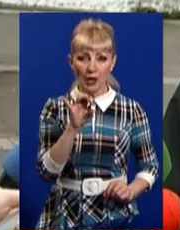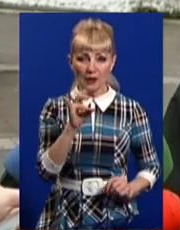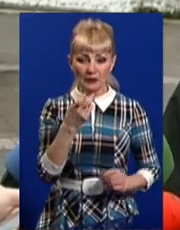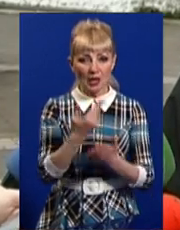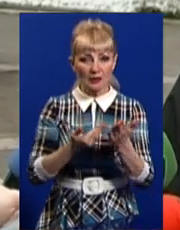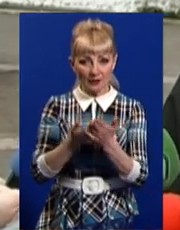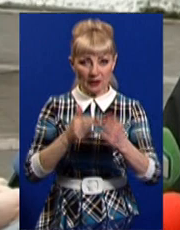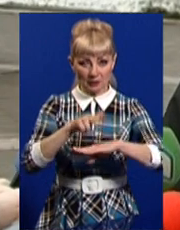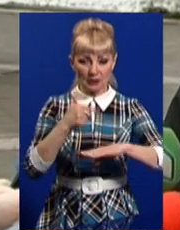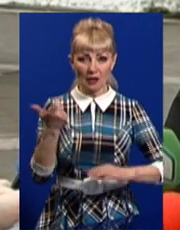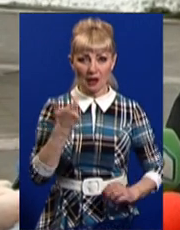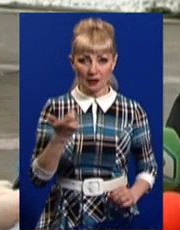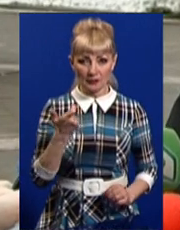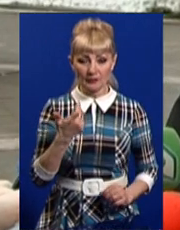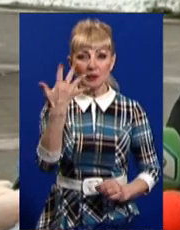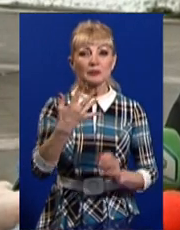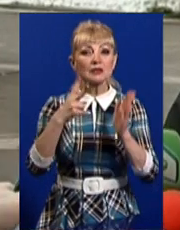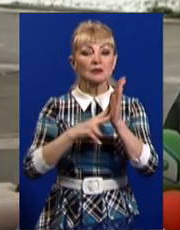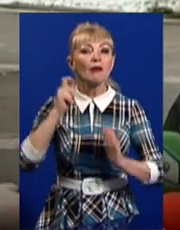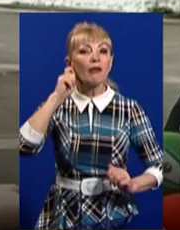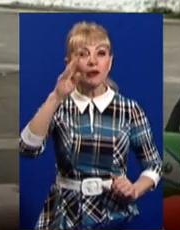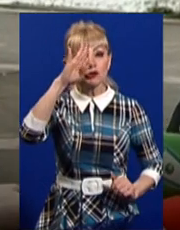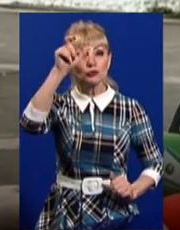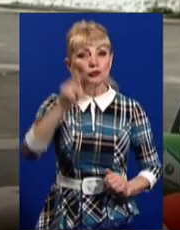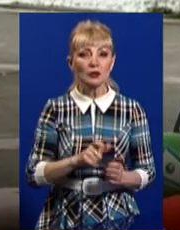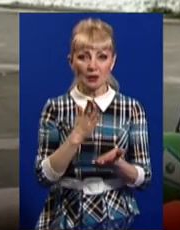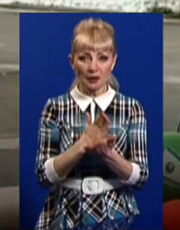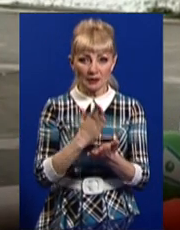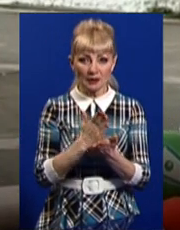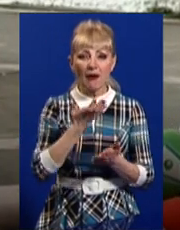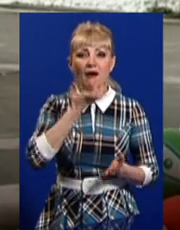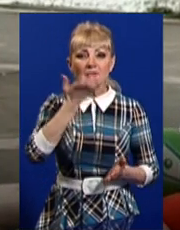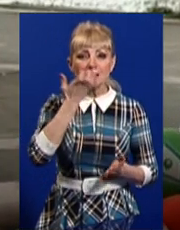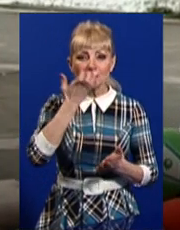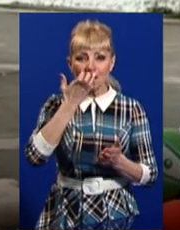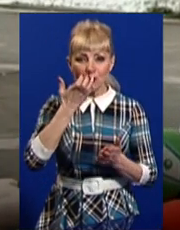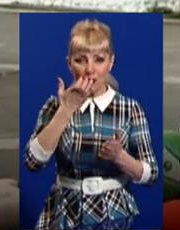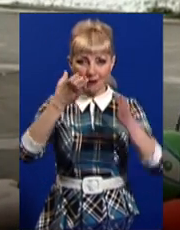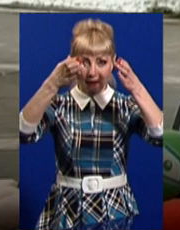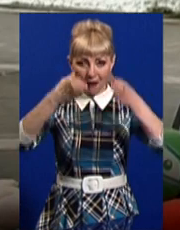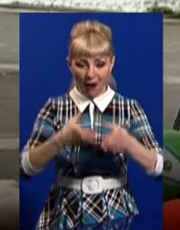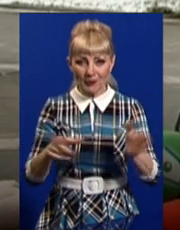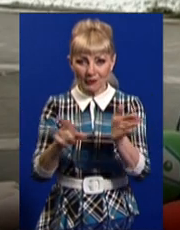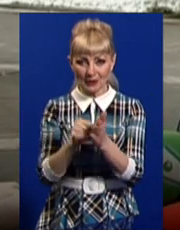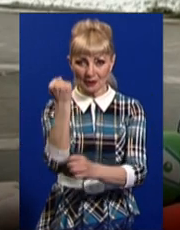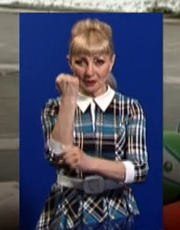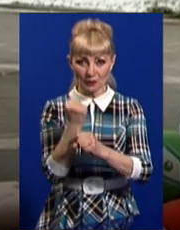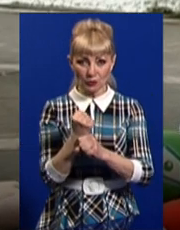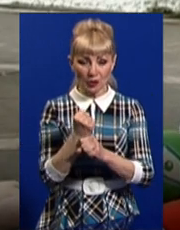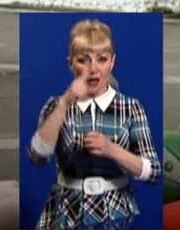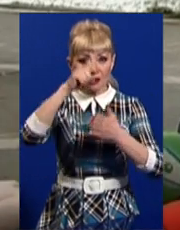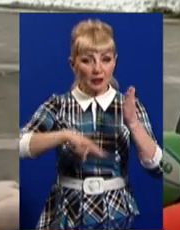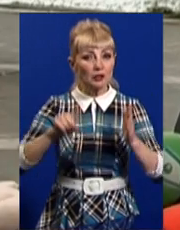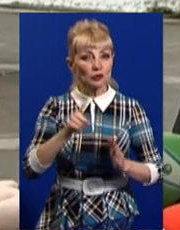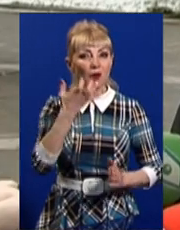поліції Харківщини. 57-річний чоловік знаходився у тепловій камері разом зі своїм напарником. Розраховуючи на те,